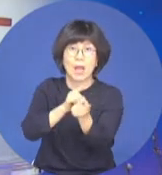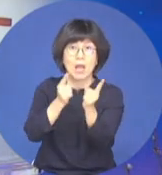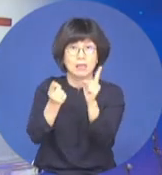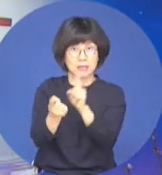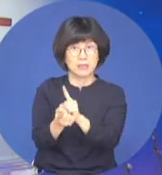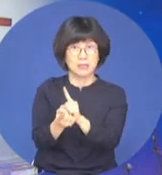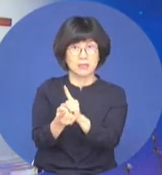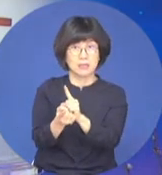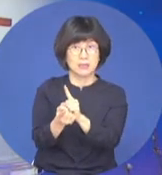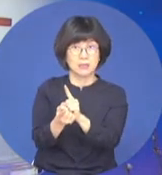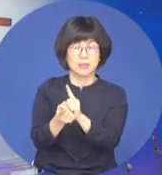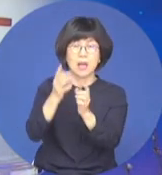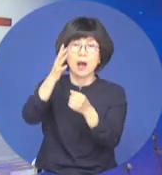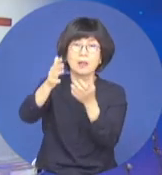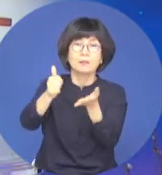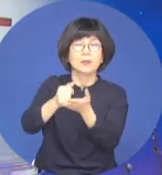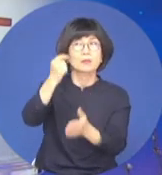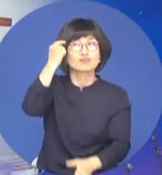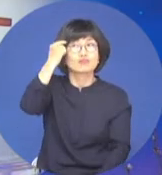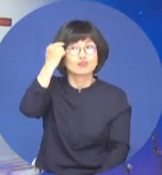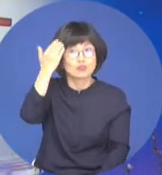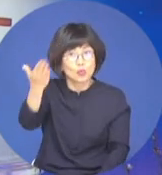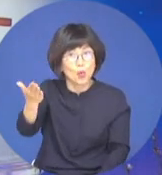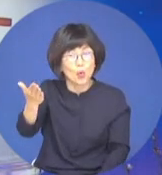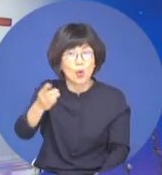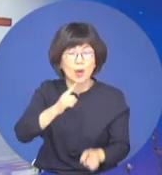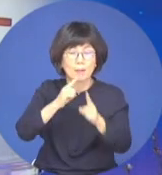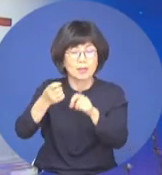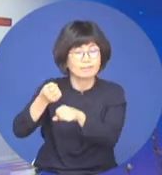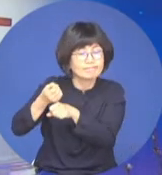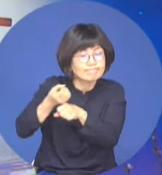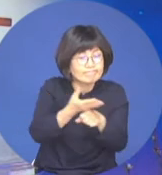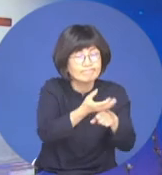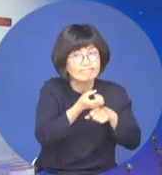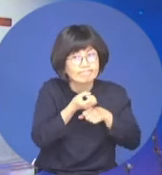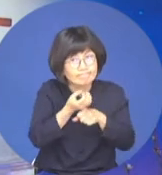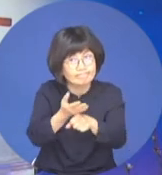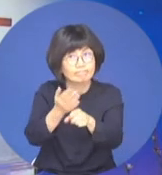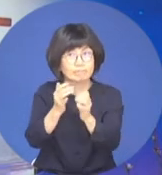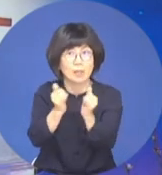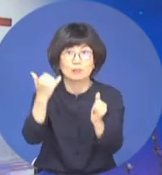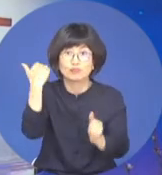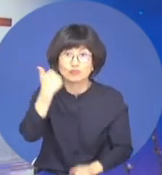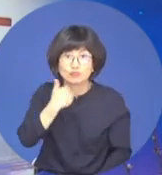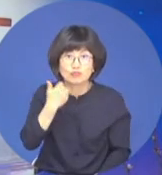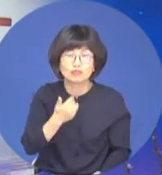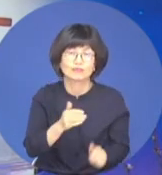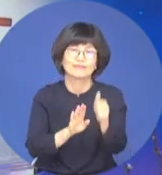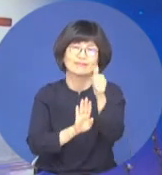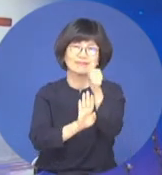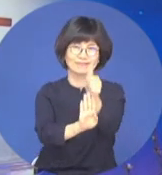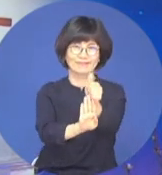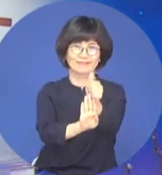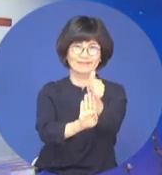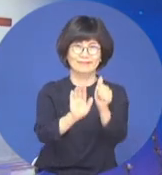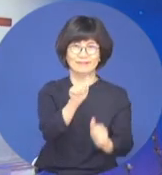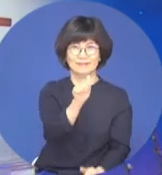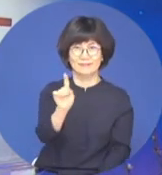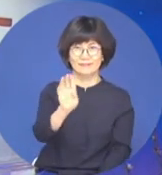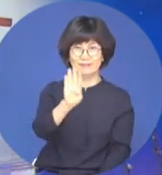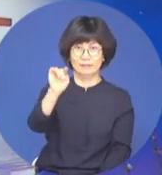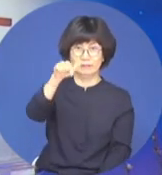하나님께 묻고 하나님의 들은 말씀을 전해주는 역할을 한 선지자가 바로 하박국입니다. 하박국은 그 역할을 하는